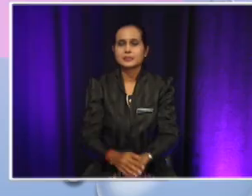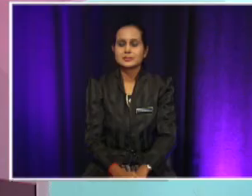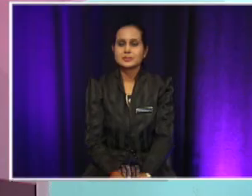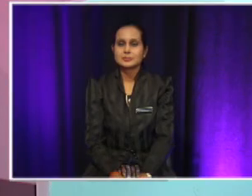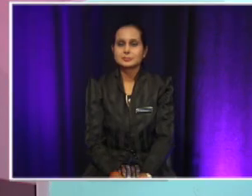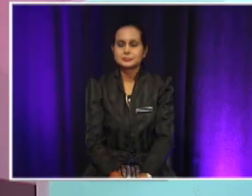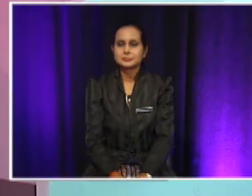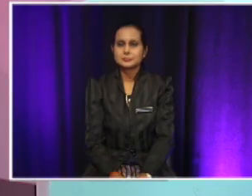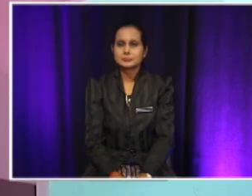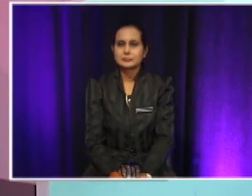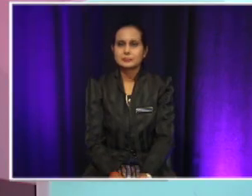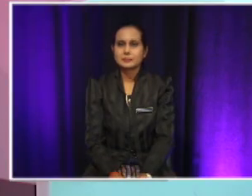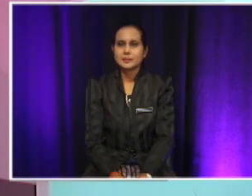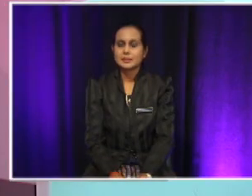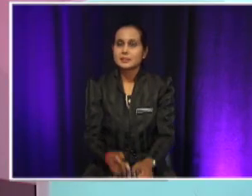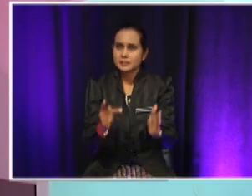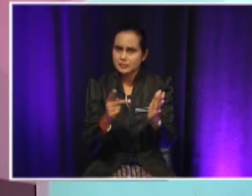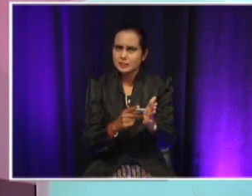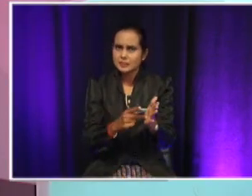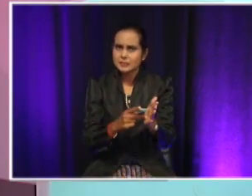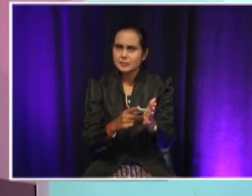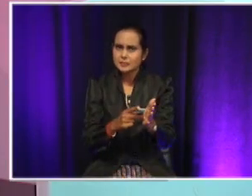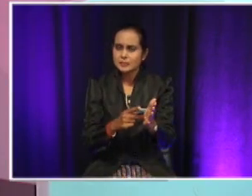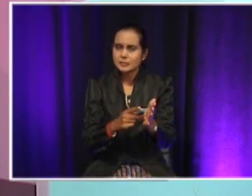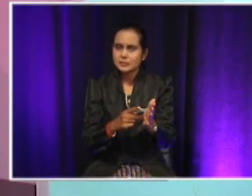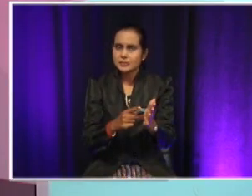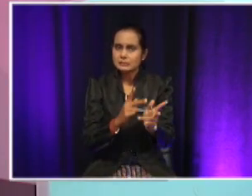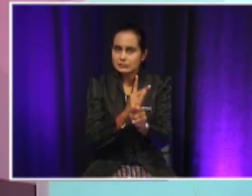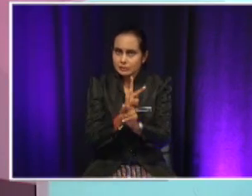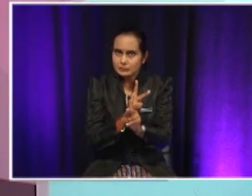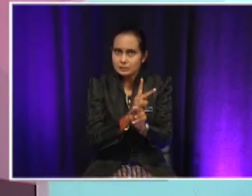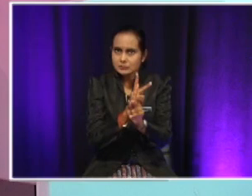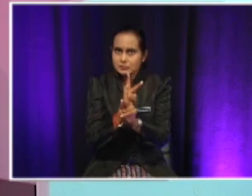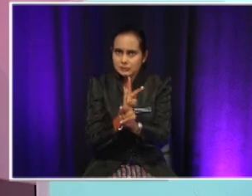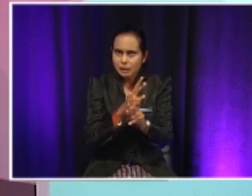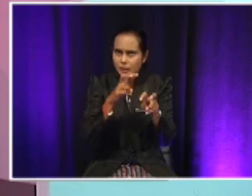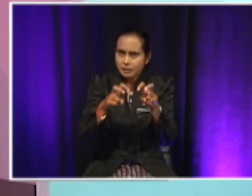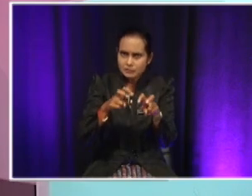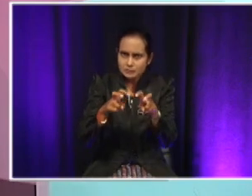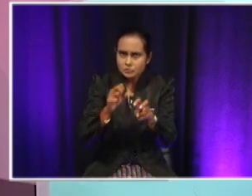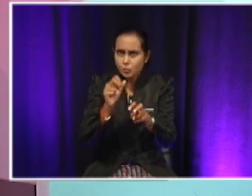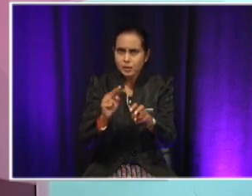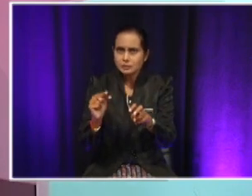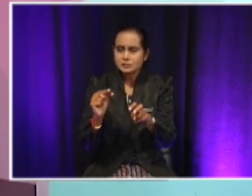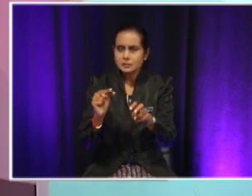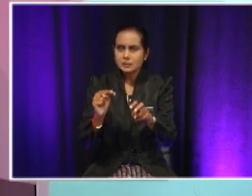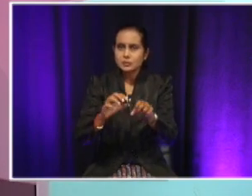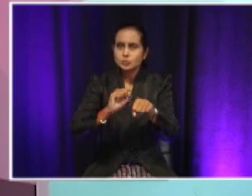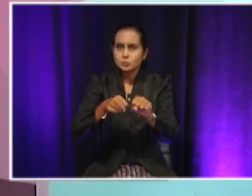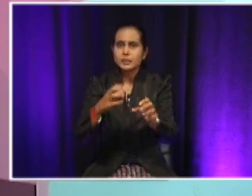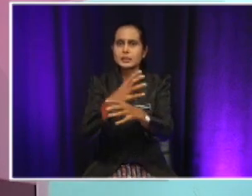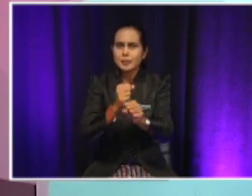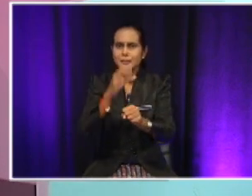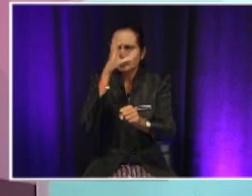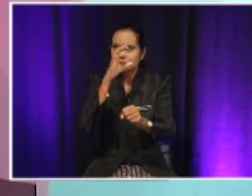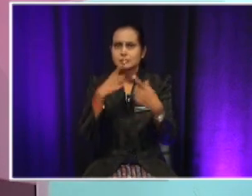Ada jawapan. Jadi kena berhati-hati, kena melihat, kena menganalisis soalan supaya dapat mencari